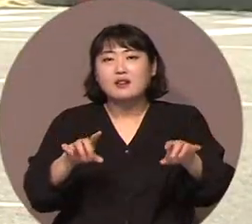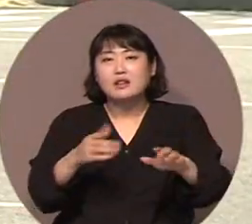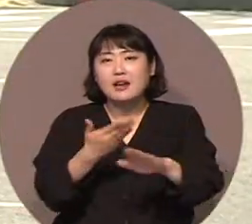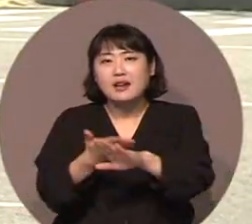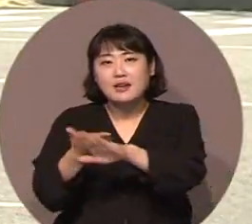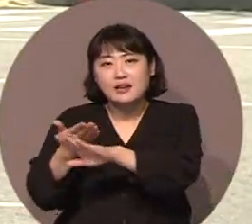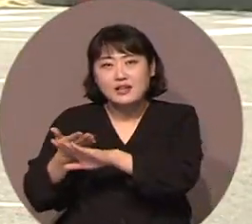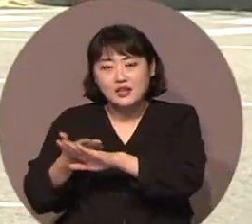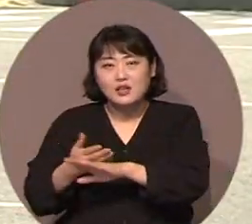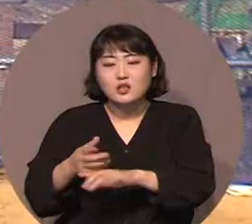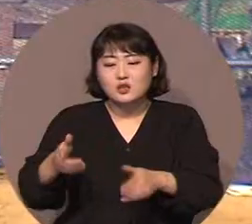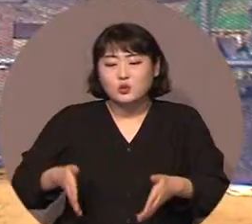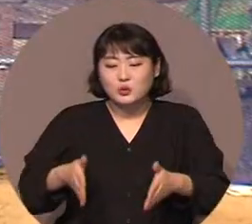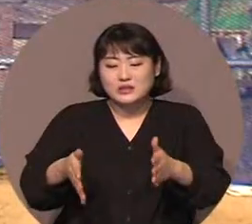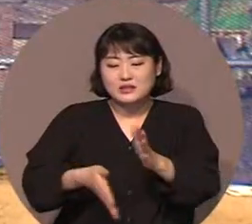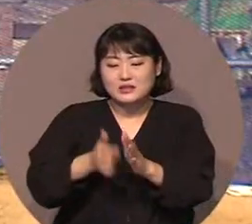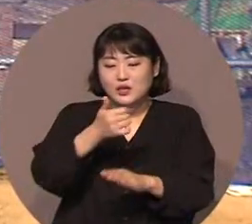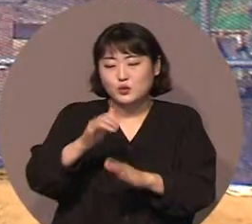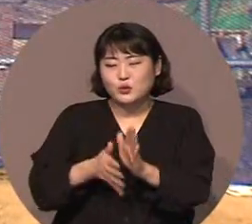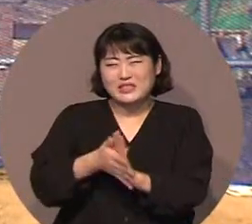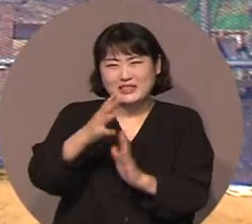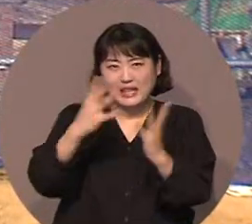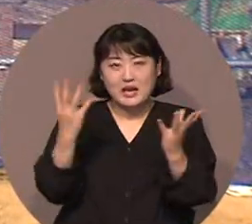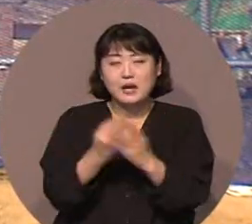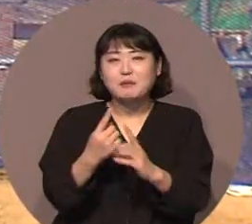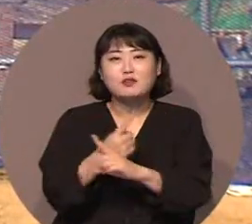모든 교차로로 확대하는 방안을 마련할 계획입니다